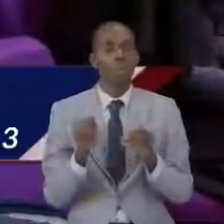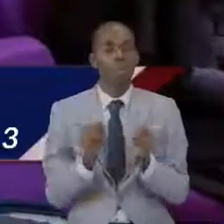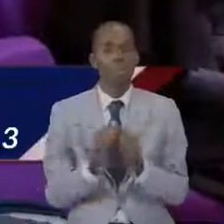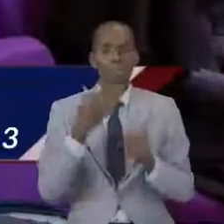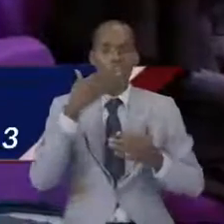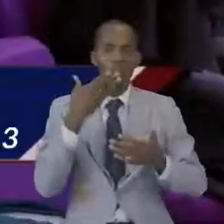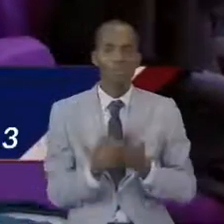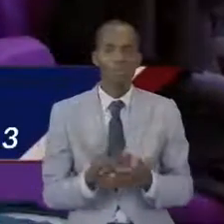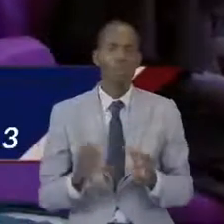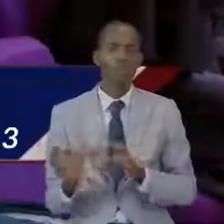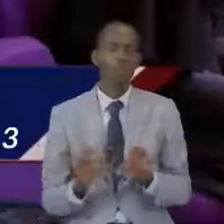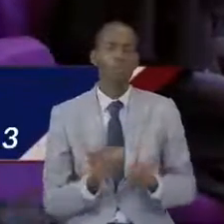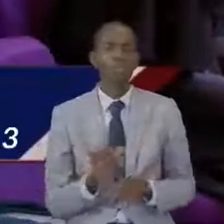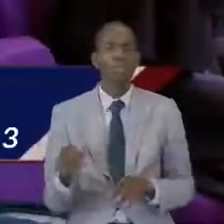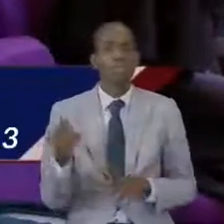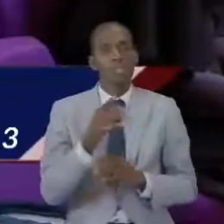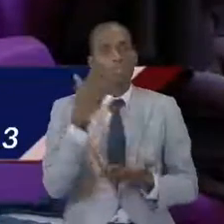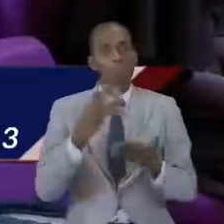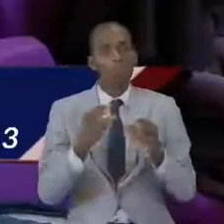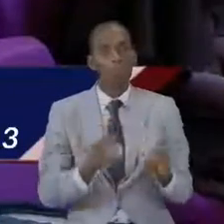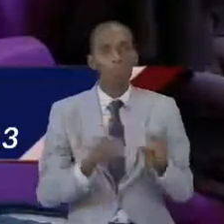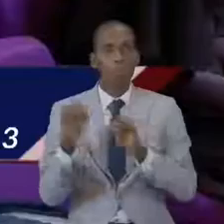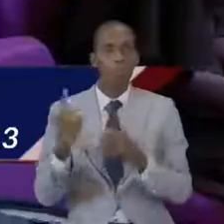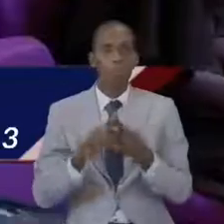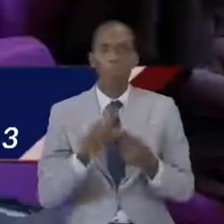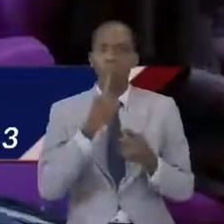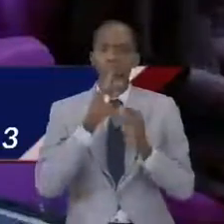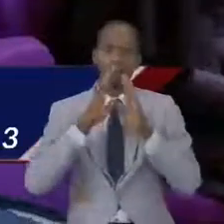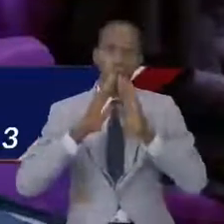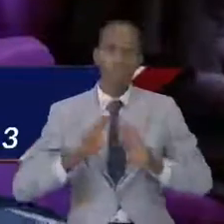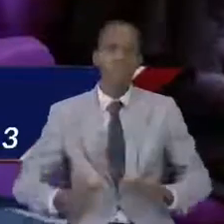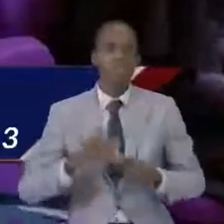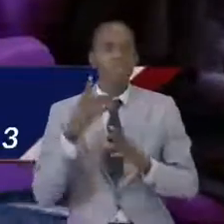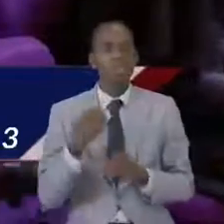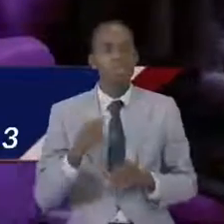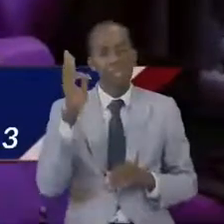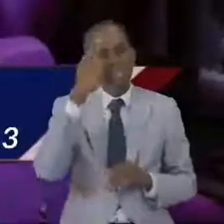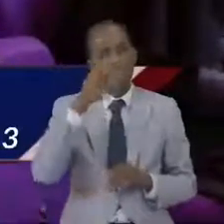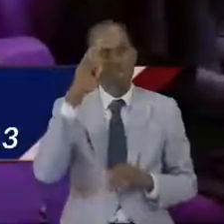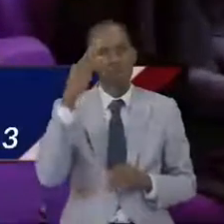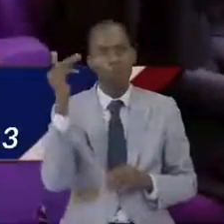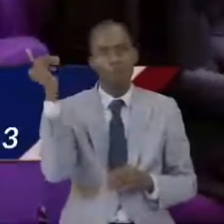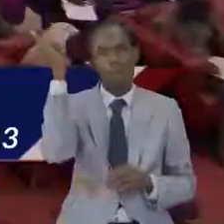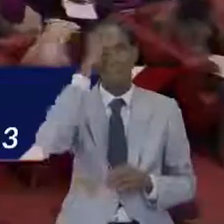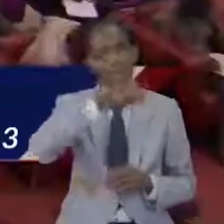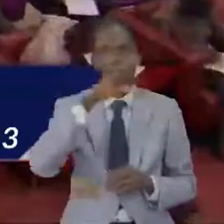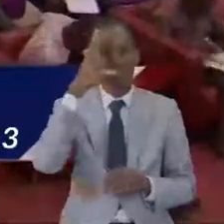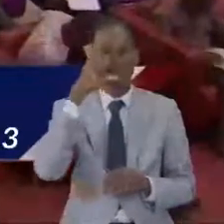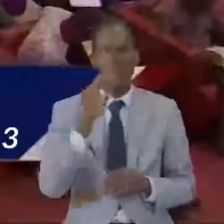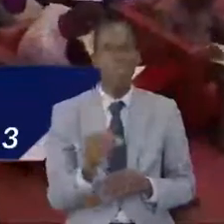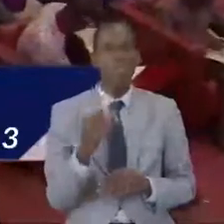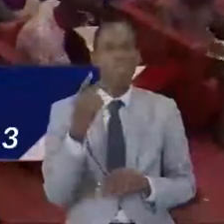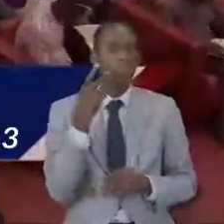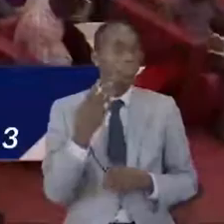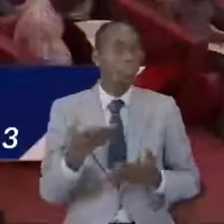c'est la volonté de Dieu car c'est la volonté de Dieu qu'en pratiquant le bien vous réduisez au silence les hommes il y aura